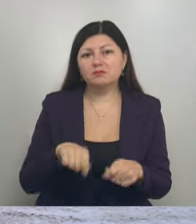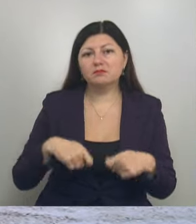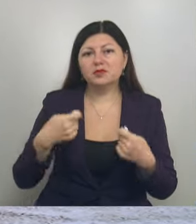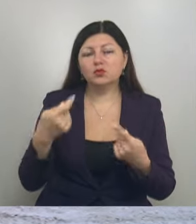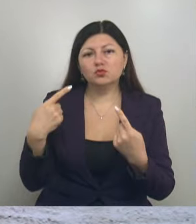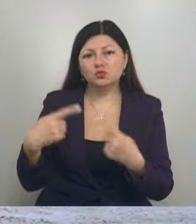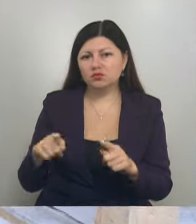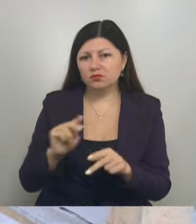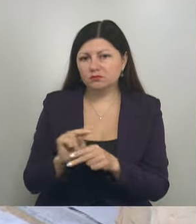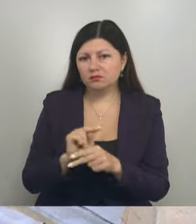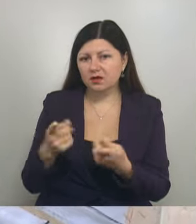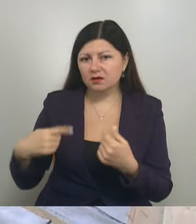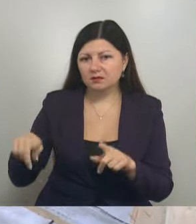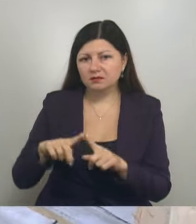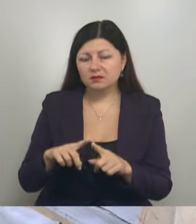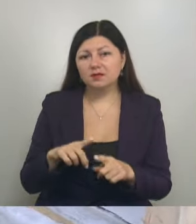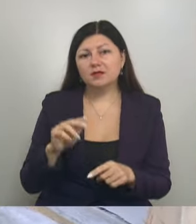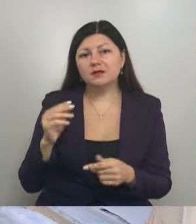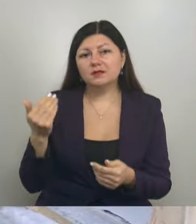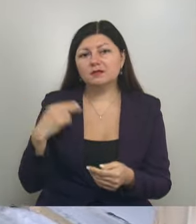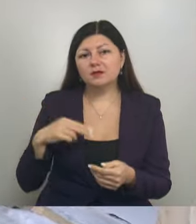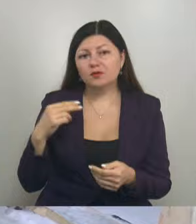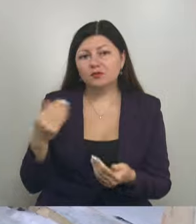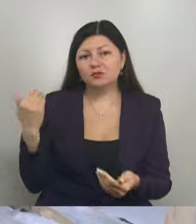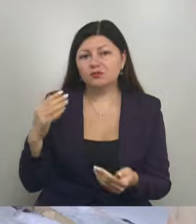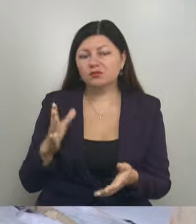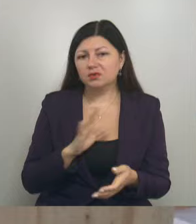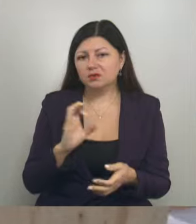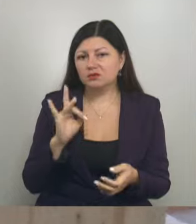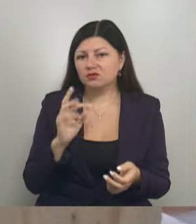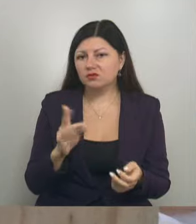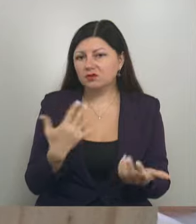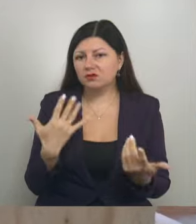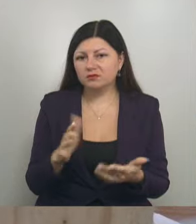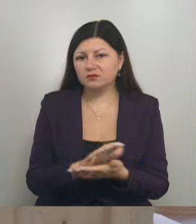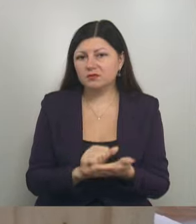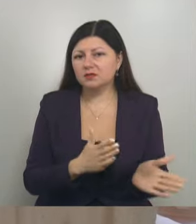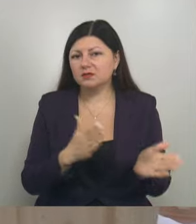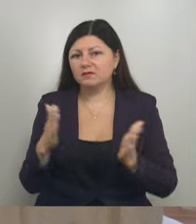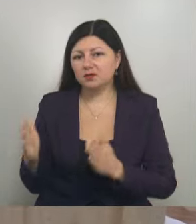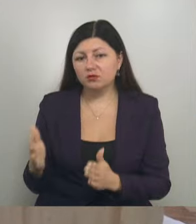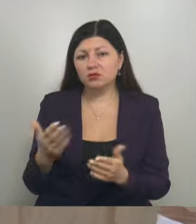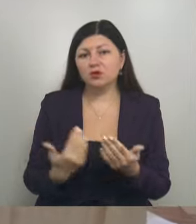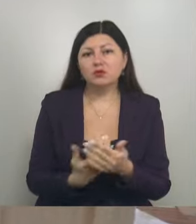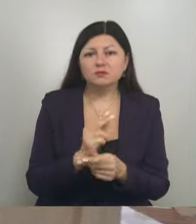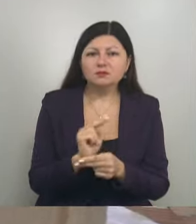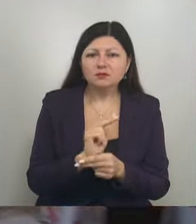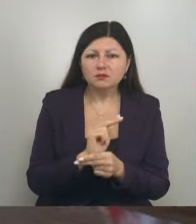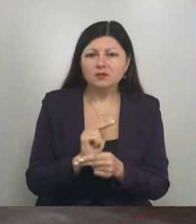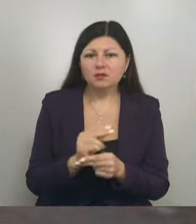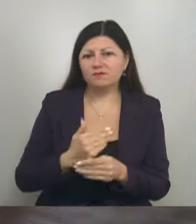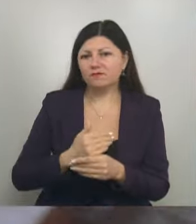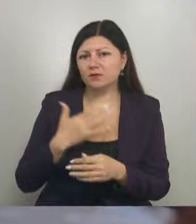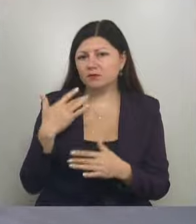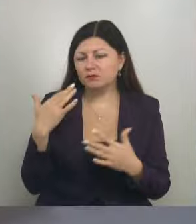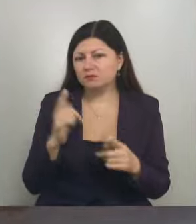другой подрядной организации. Из-за работы предыдущей сроки сдачи существенно сдвинулись. Новая бригада демонстрирует высокие темпы. Ежедневно